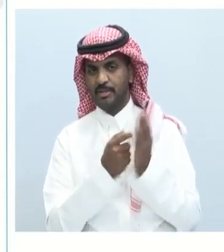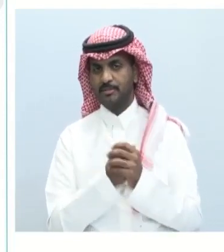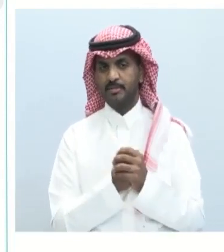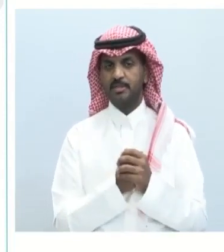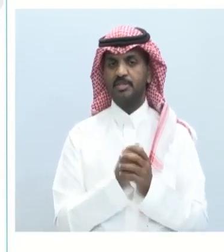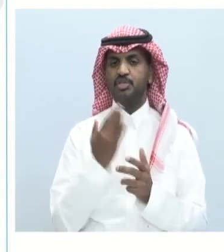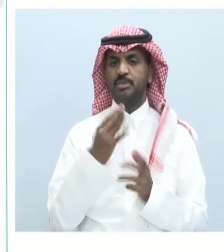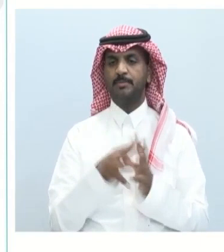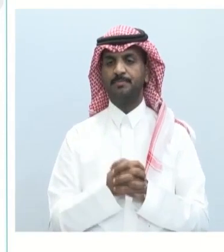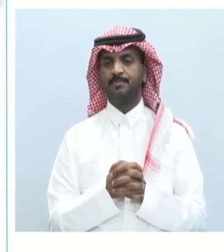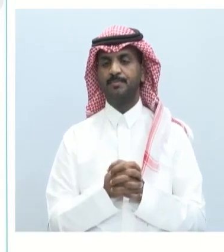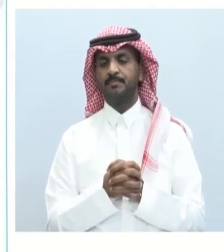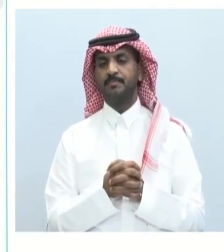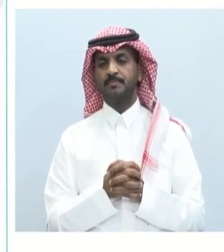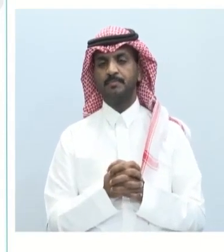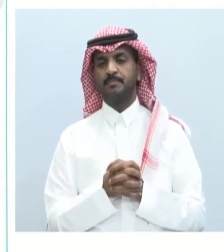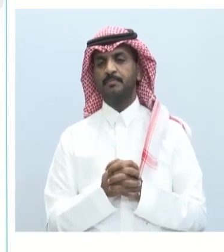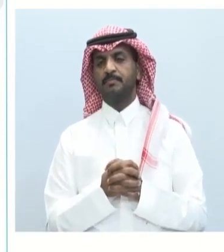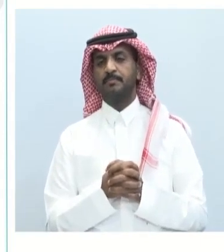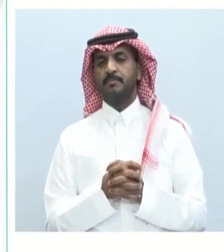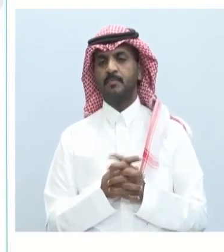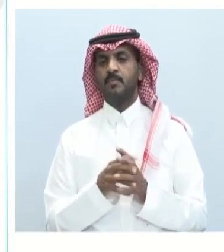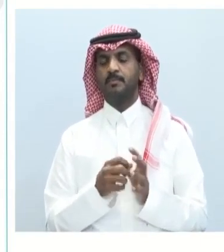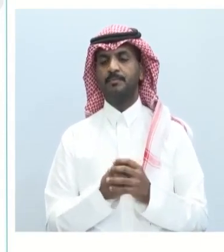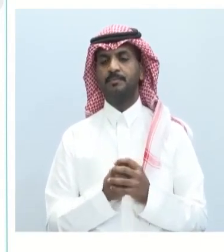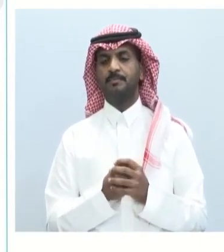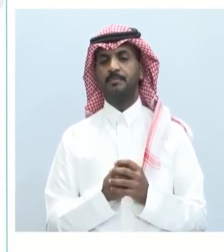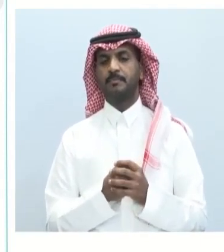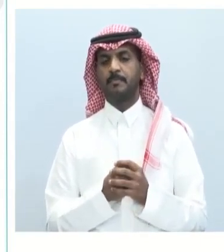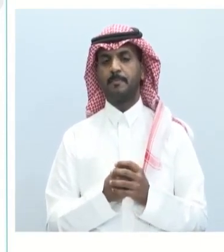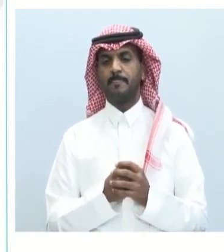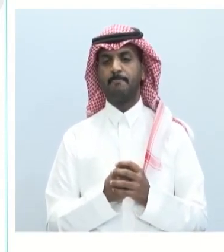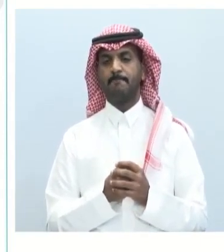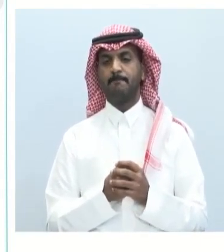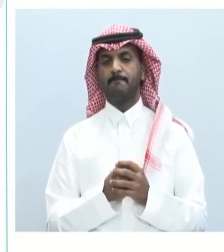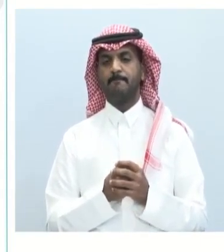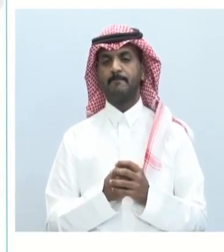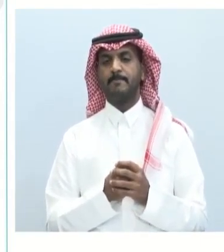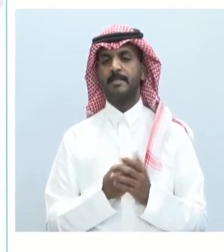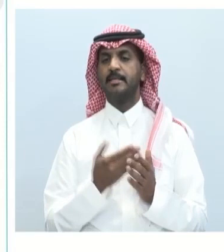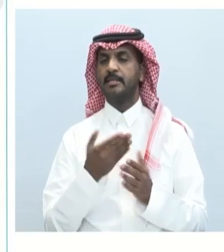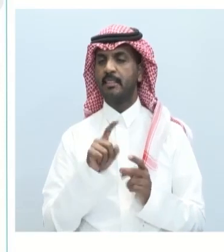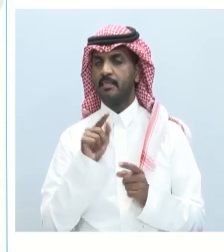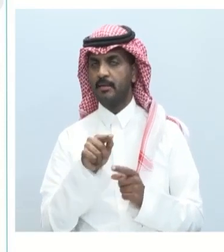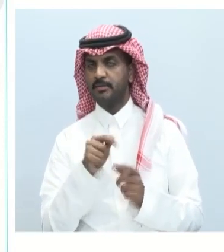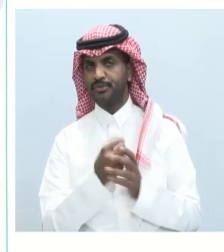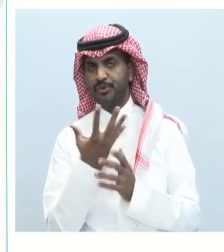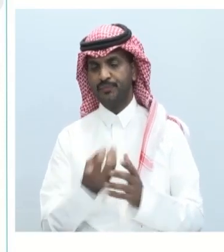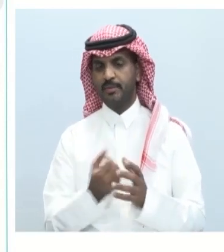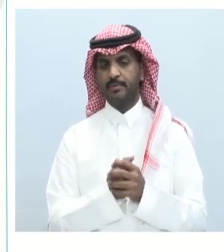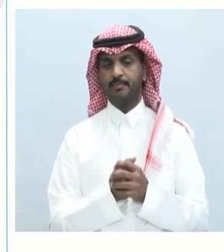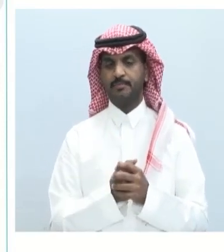جديد ومن علامه تبويب الشريط الرئيسي هوم في مجموعه السجلات ريكورد اضغط على حفظ